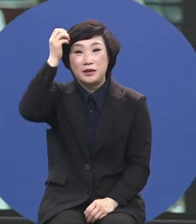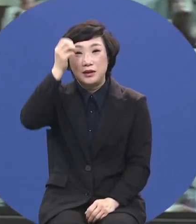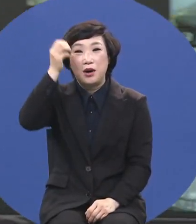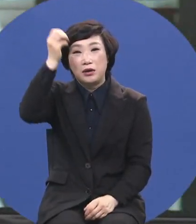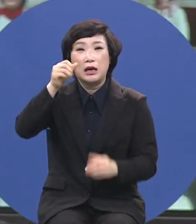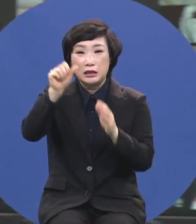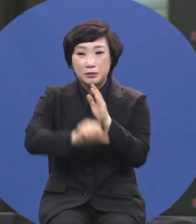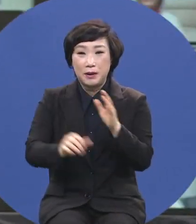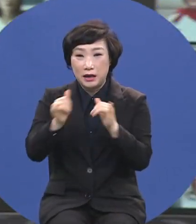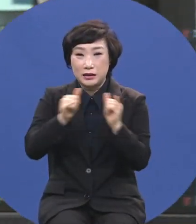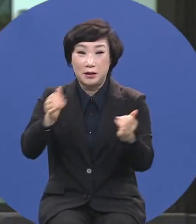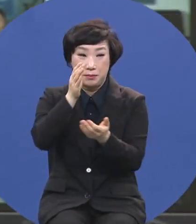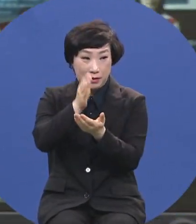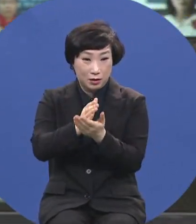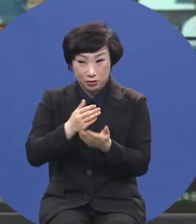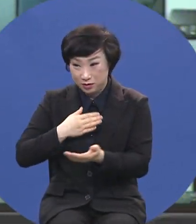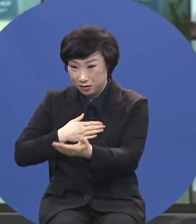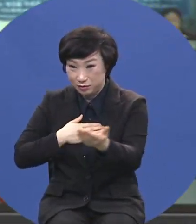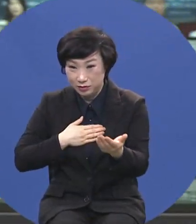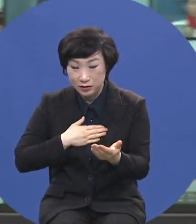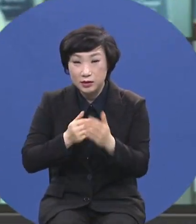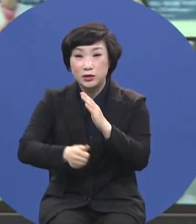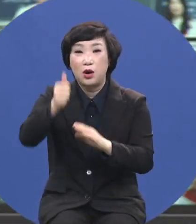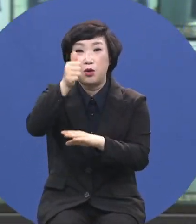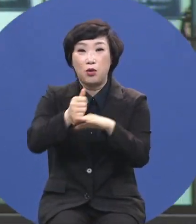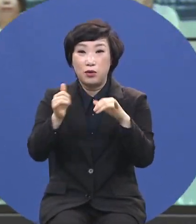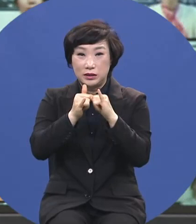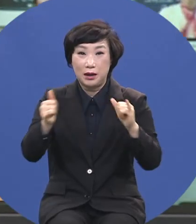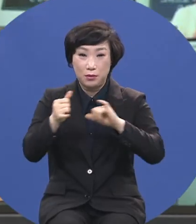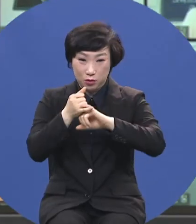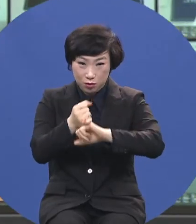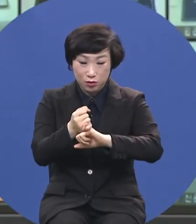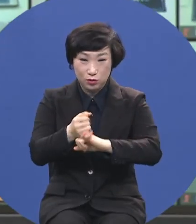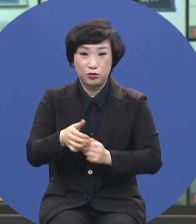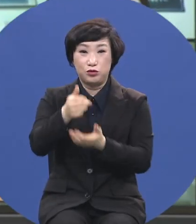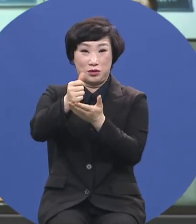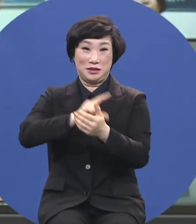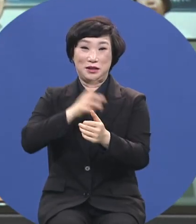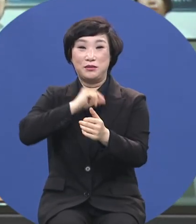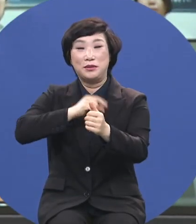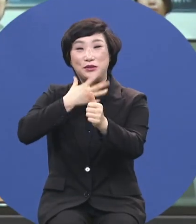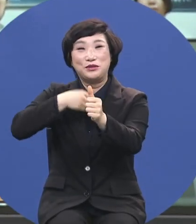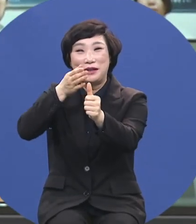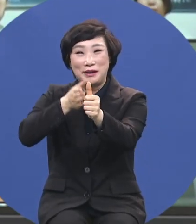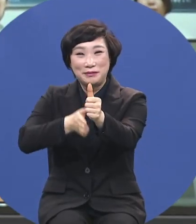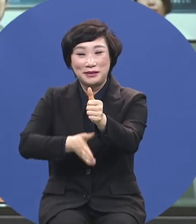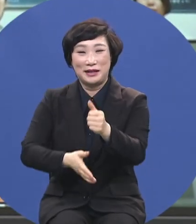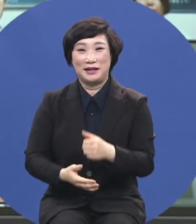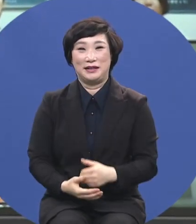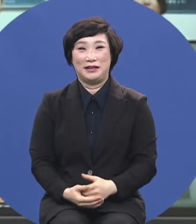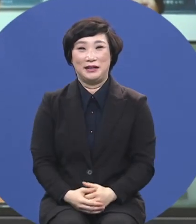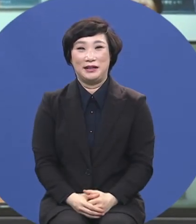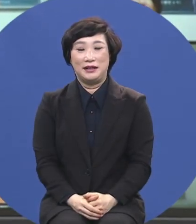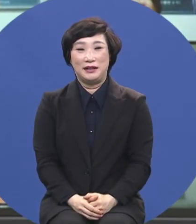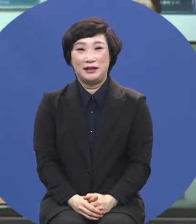영적으로 실패자가 되지 말고 성공자가 되기를 주님의 이름으로 축원합니다.